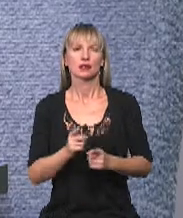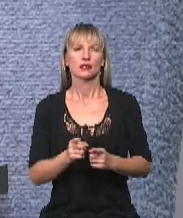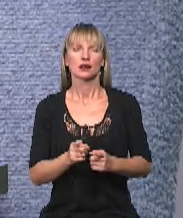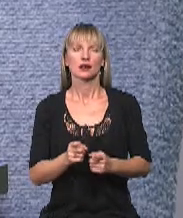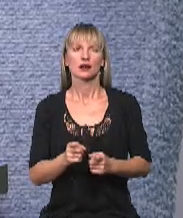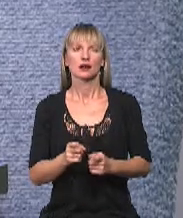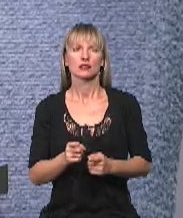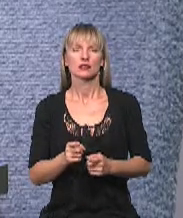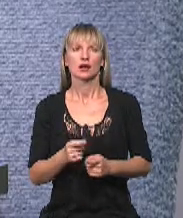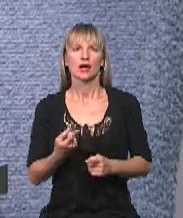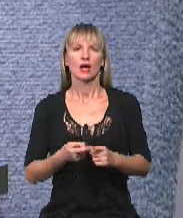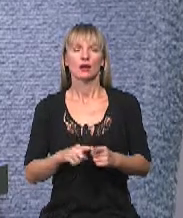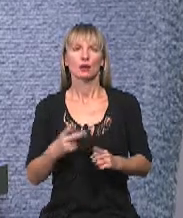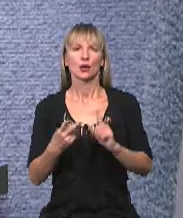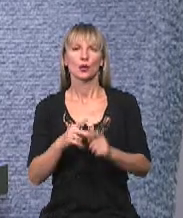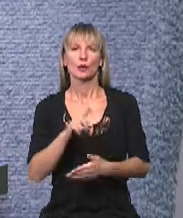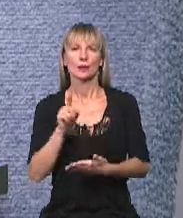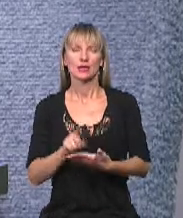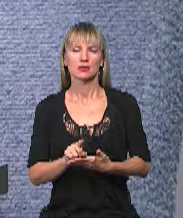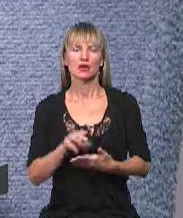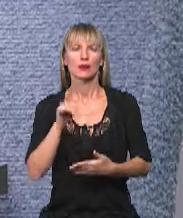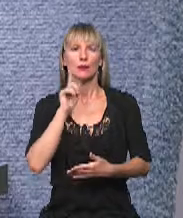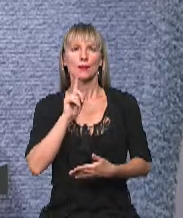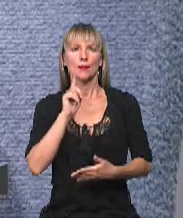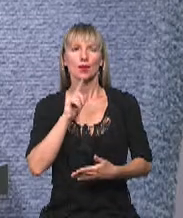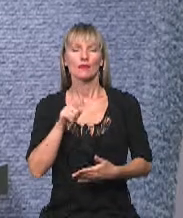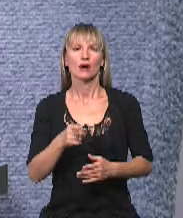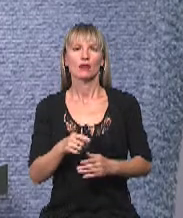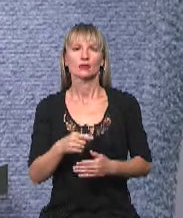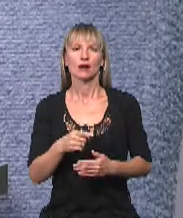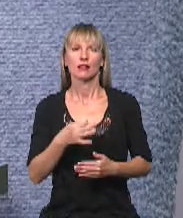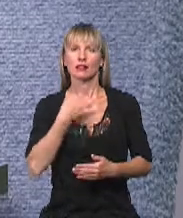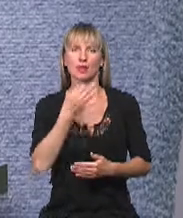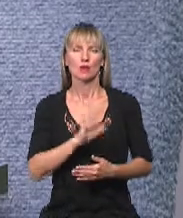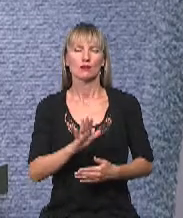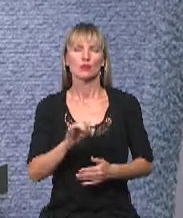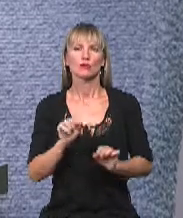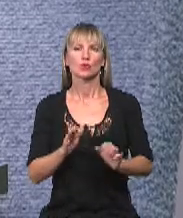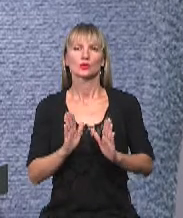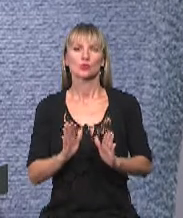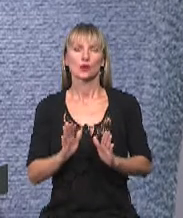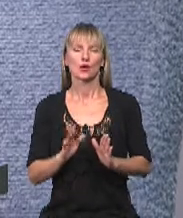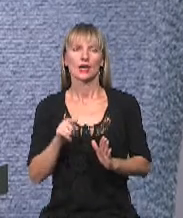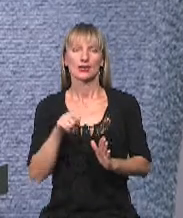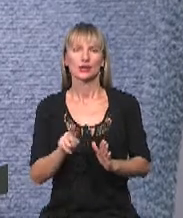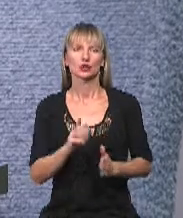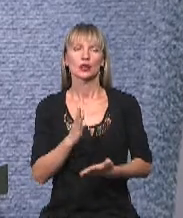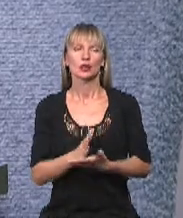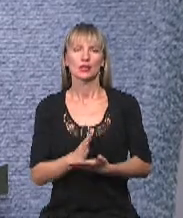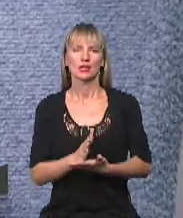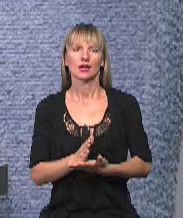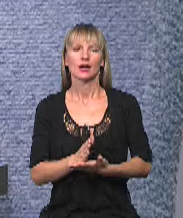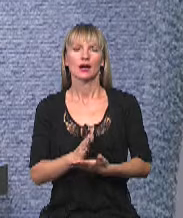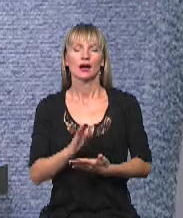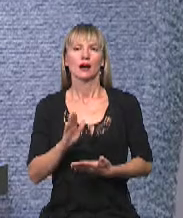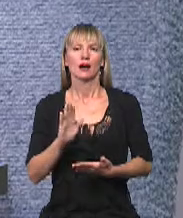Донбасу, тому що це було друге питання до неї. І вона поки утрималась від відповіді, бо поки вона може сказати лише те, що є в офіційних джерелах, і